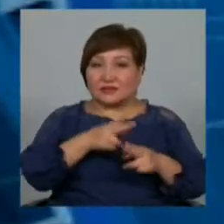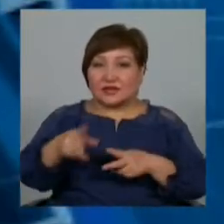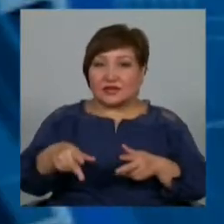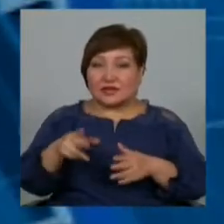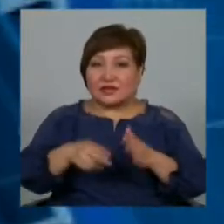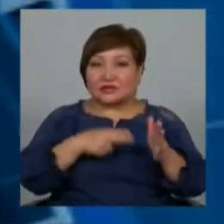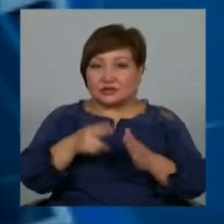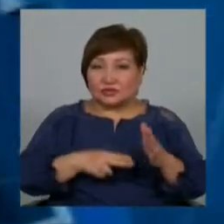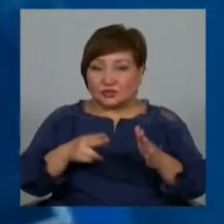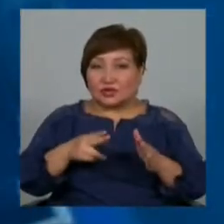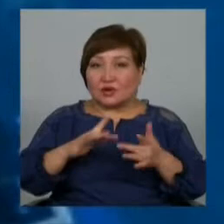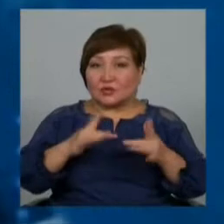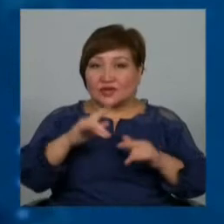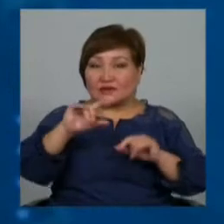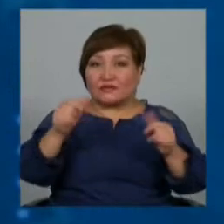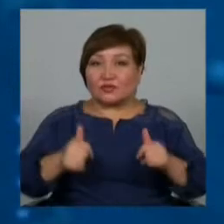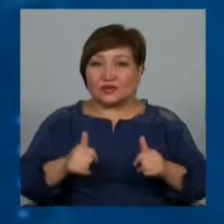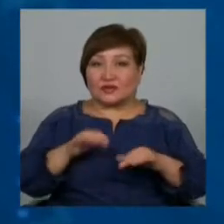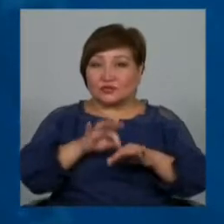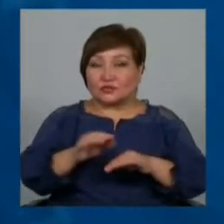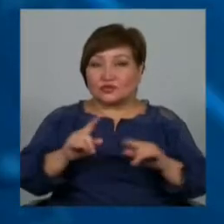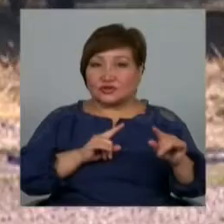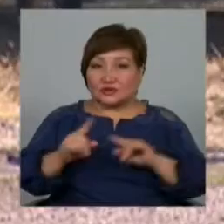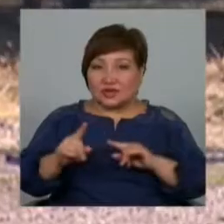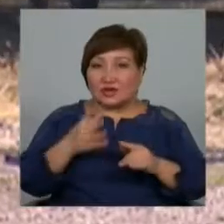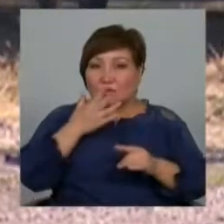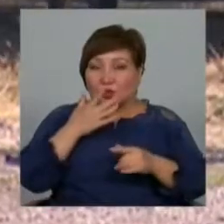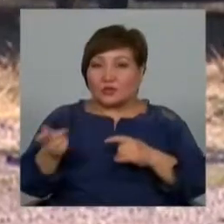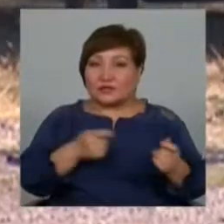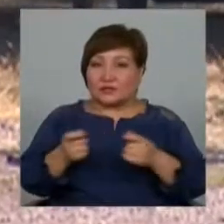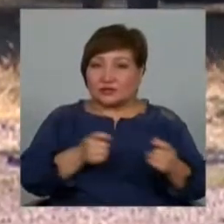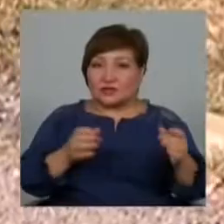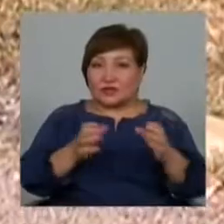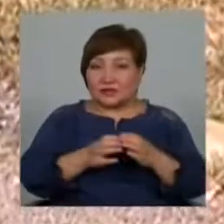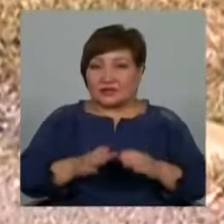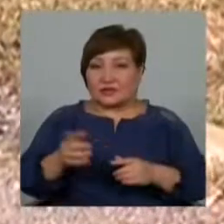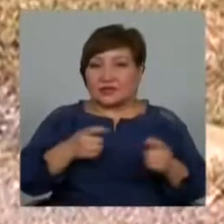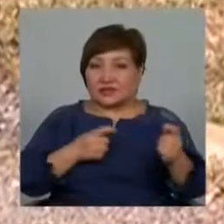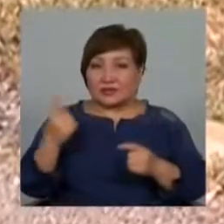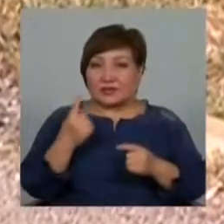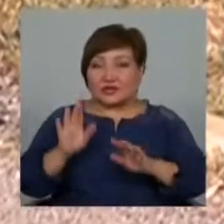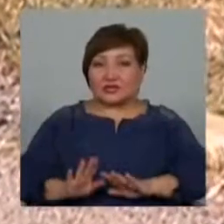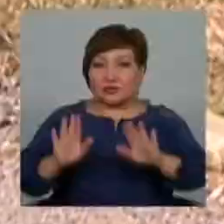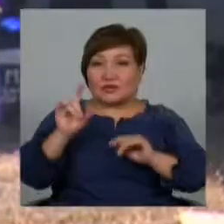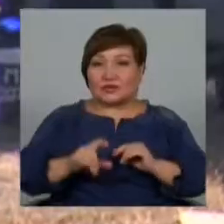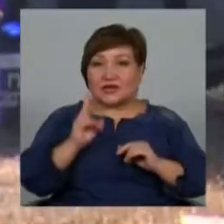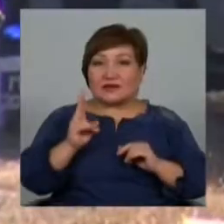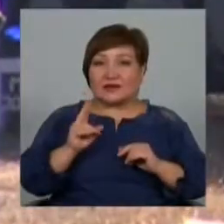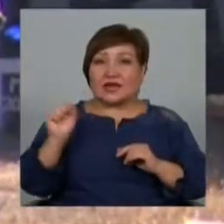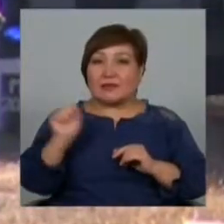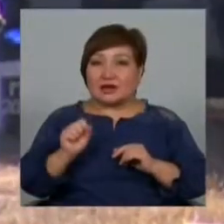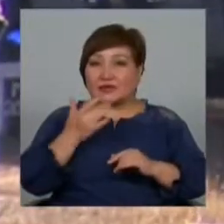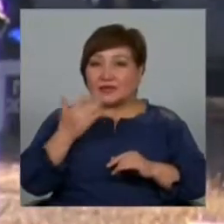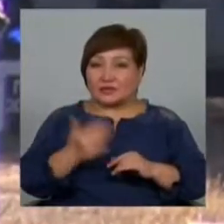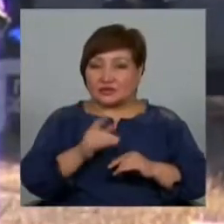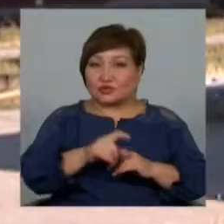онлайн форматта өткізген жиынында ұлттық тасымалдаушы компанияның басқарма төрағасының бірінші орынбасары Қанат Әлмағамбетов мәлімдеді.